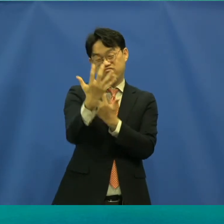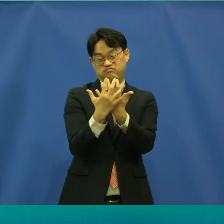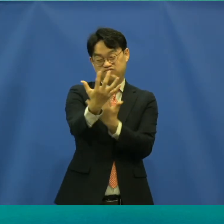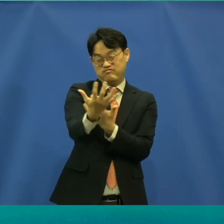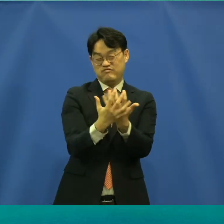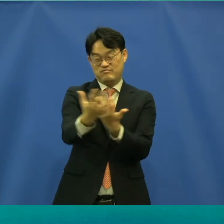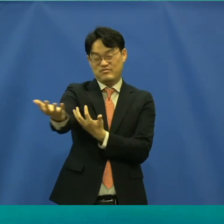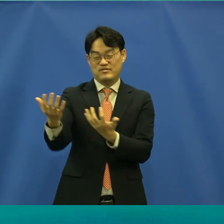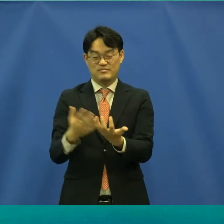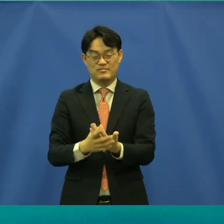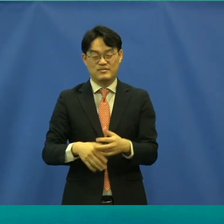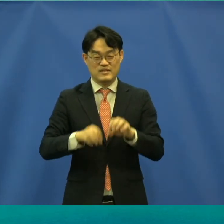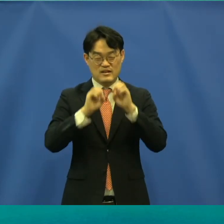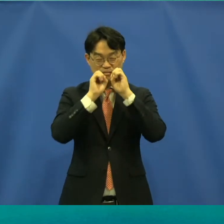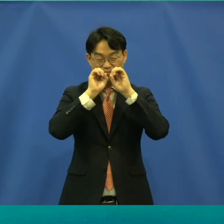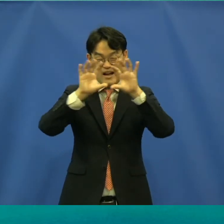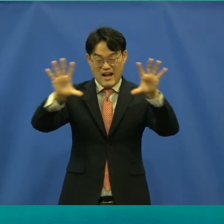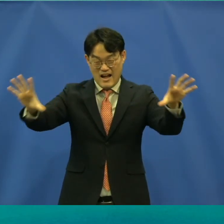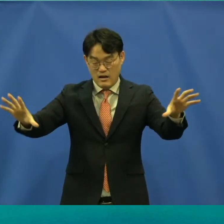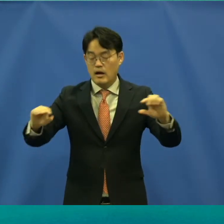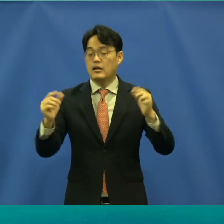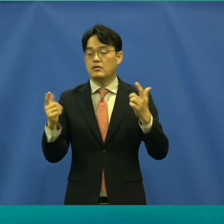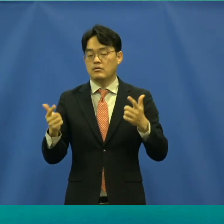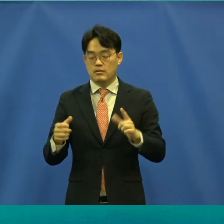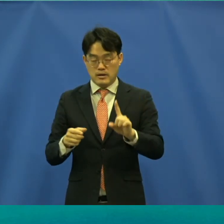사람을 지목하는 말씀입니다.